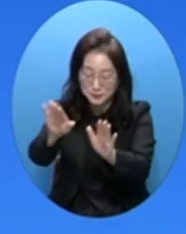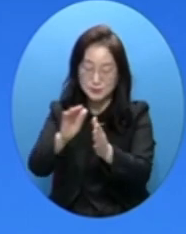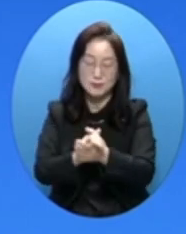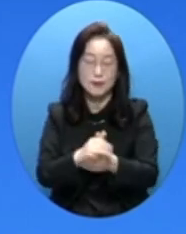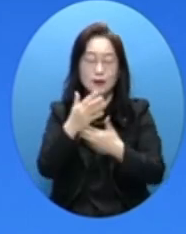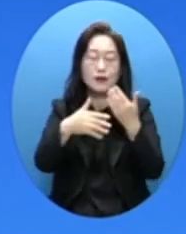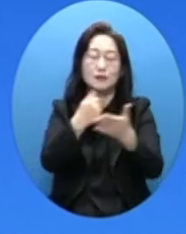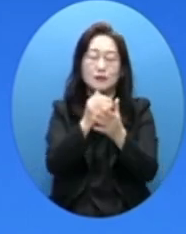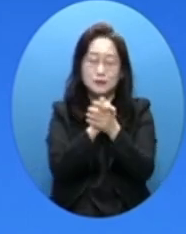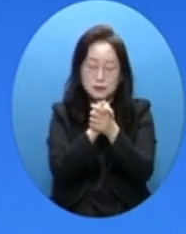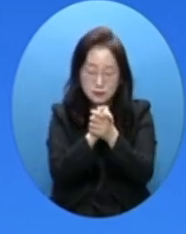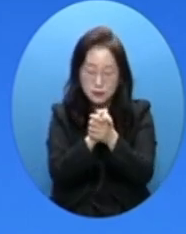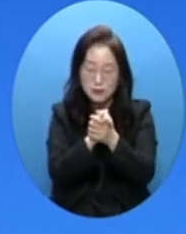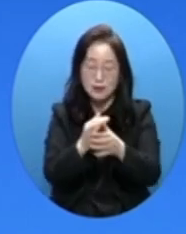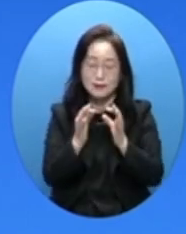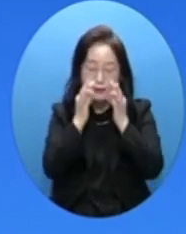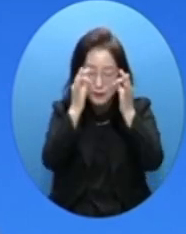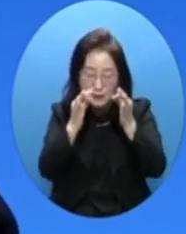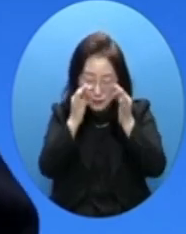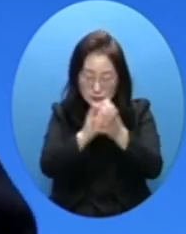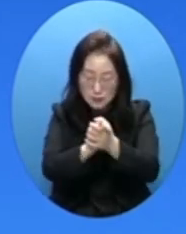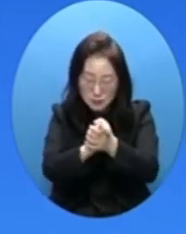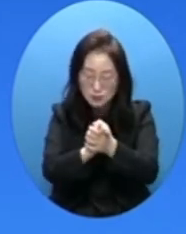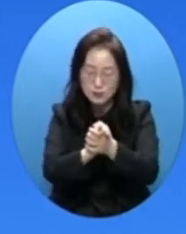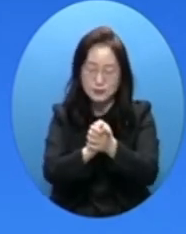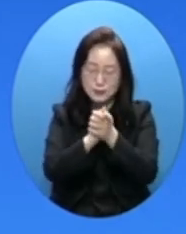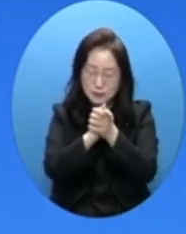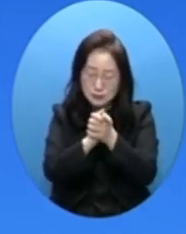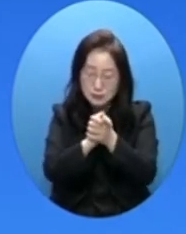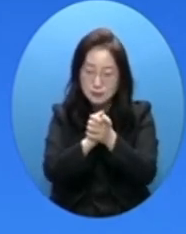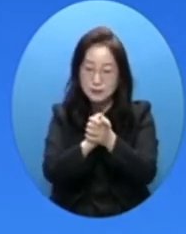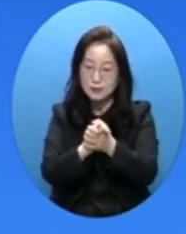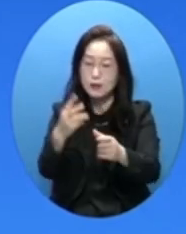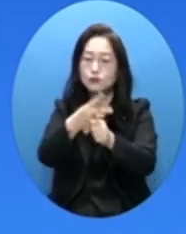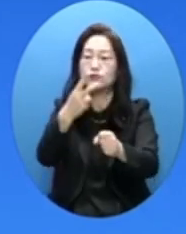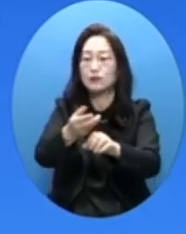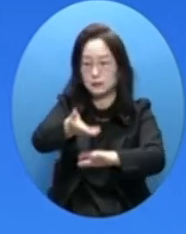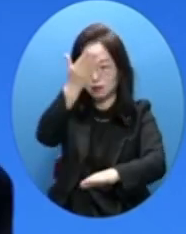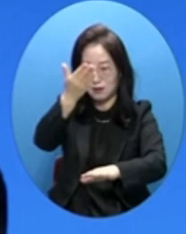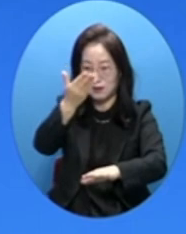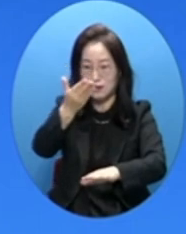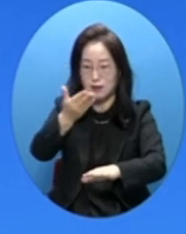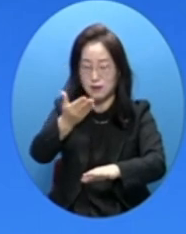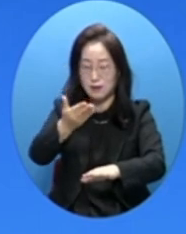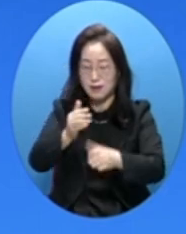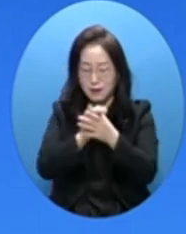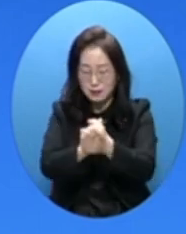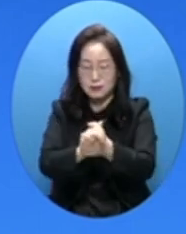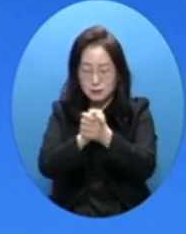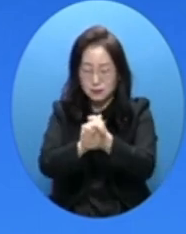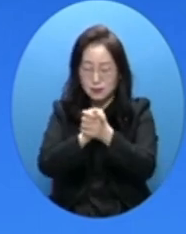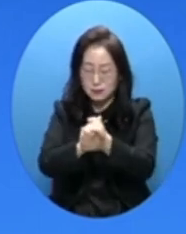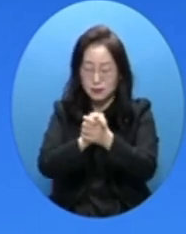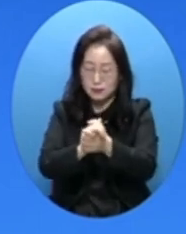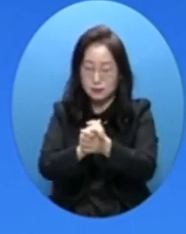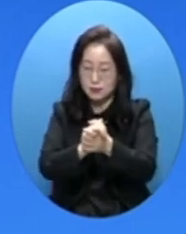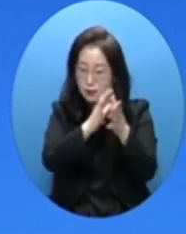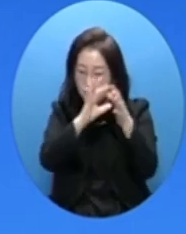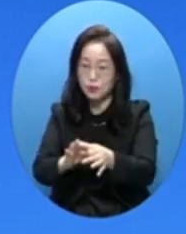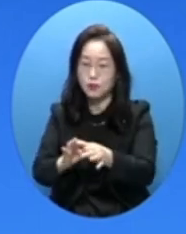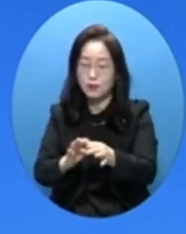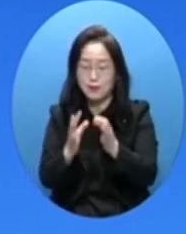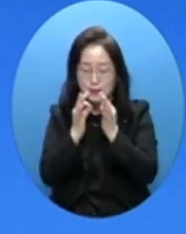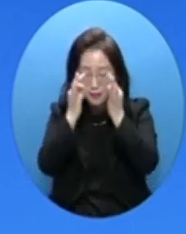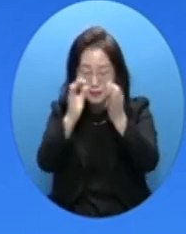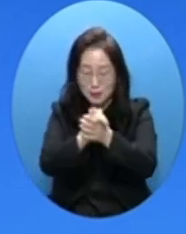엎드려 기도했습니다. 하나님 간절히 기도하는데 얼마나 간절히 기도하는지 두 시간이 지나도 그 기도가 멈추질 않았습니다. 그리고 간절히